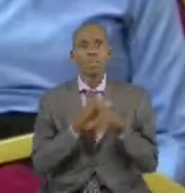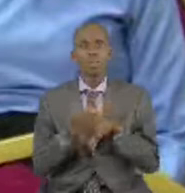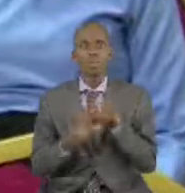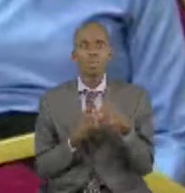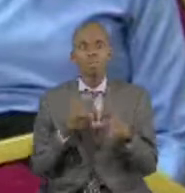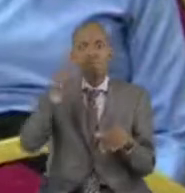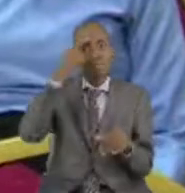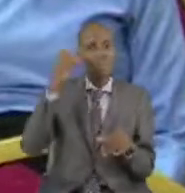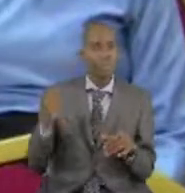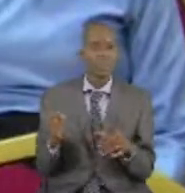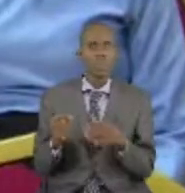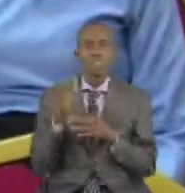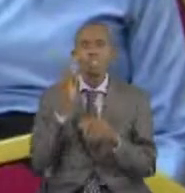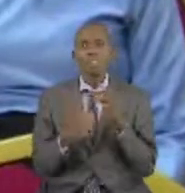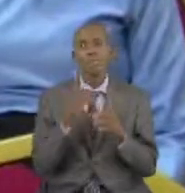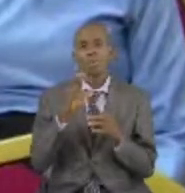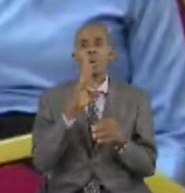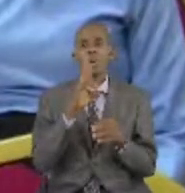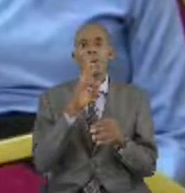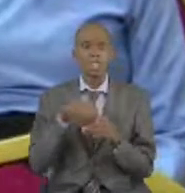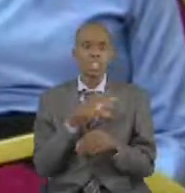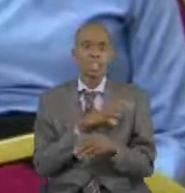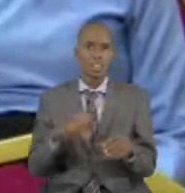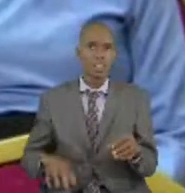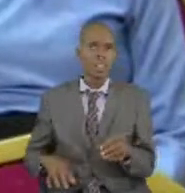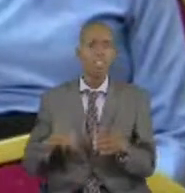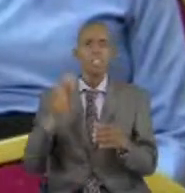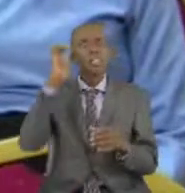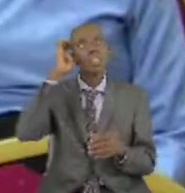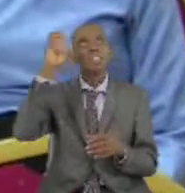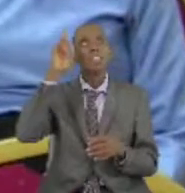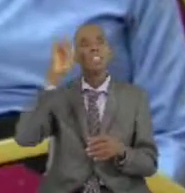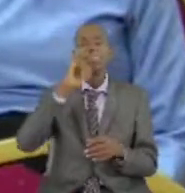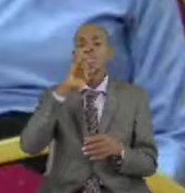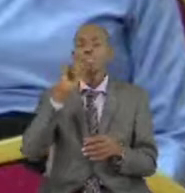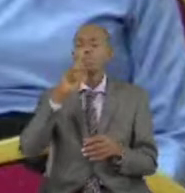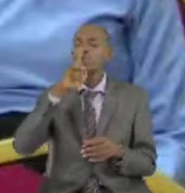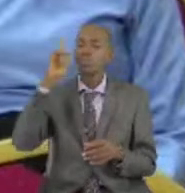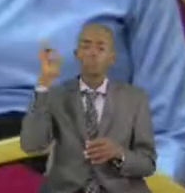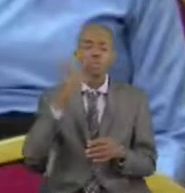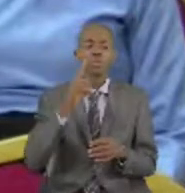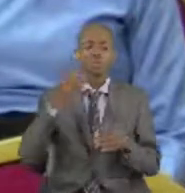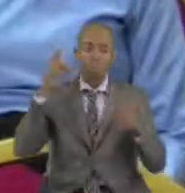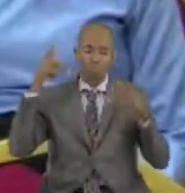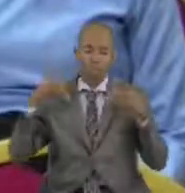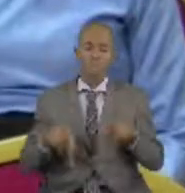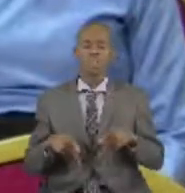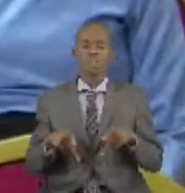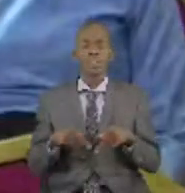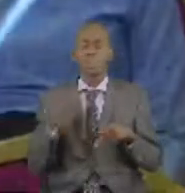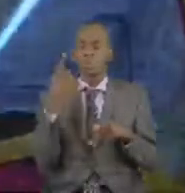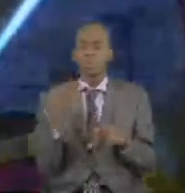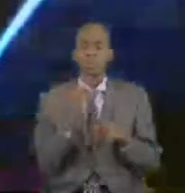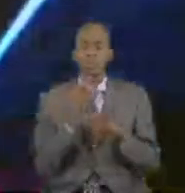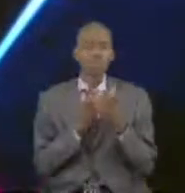la tromperie parce que si vous êtes à présent que c'est la vérité personnifié je dis la vérité